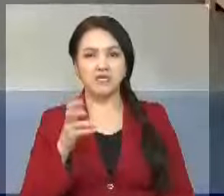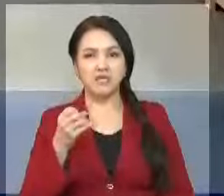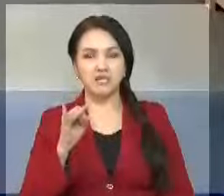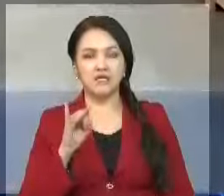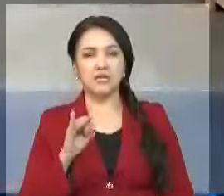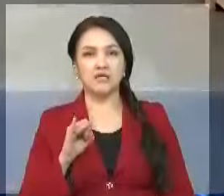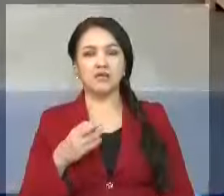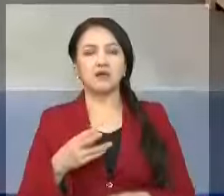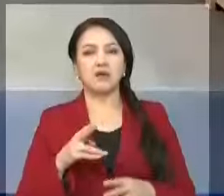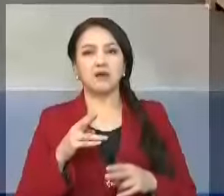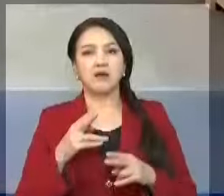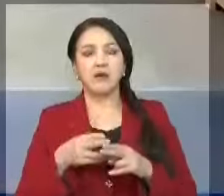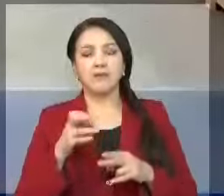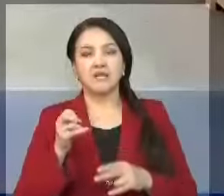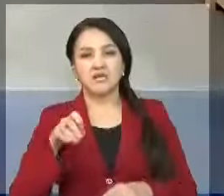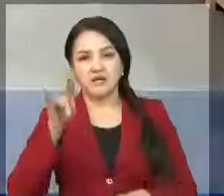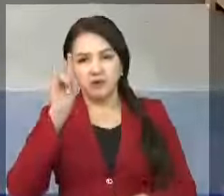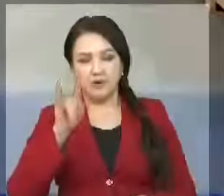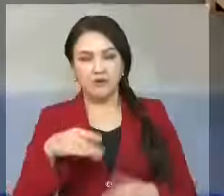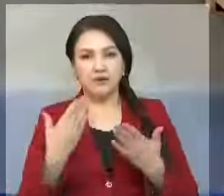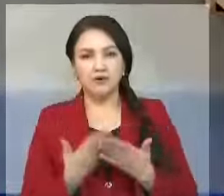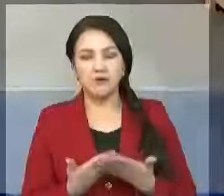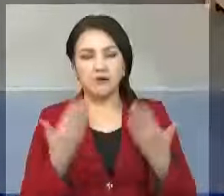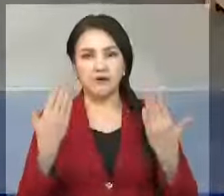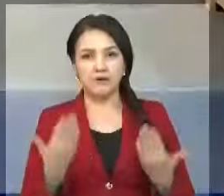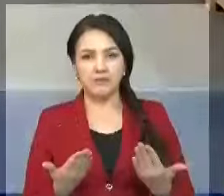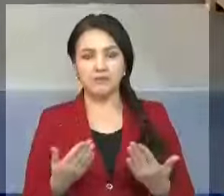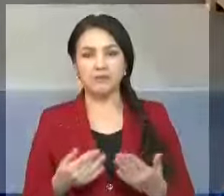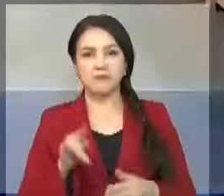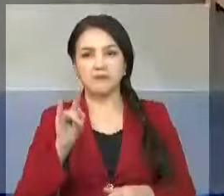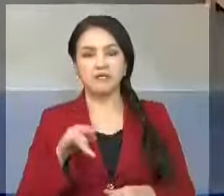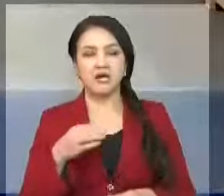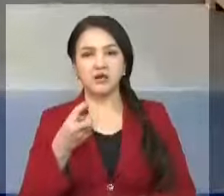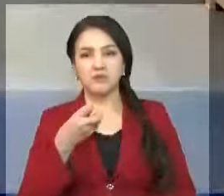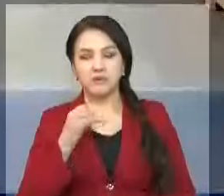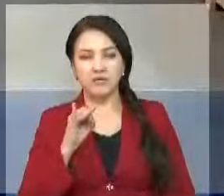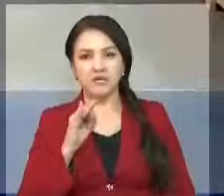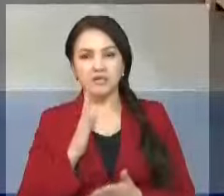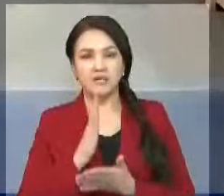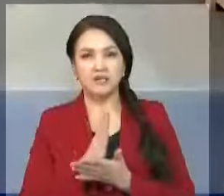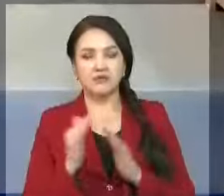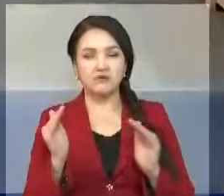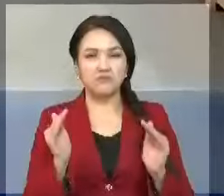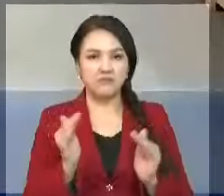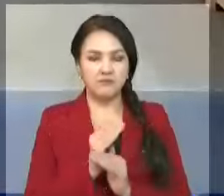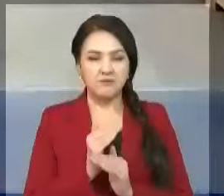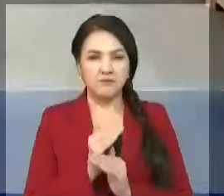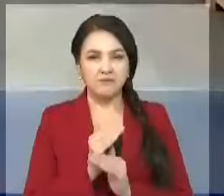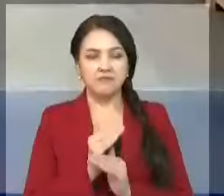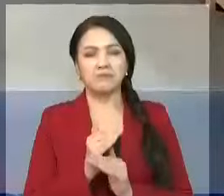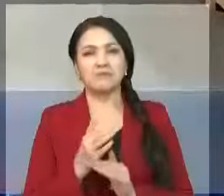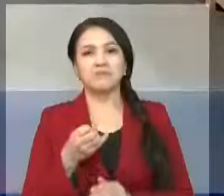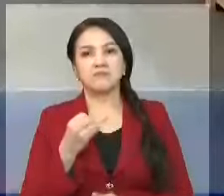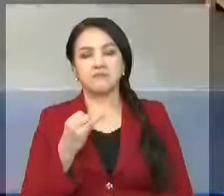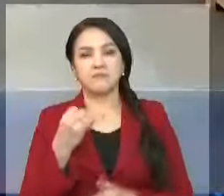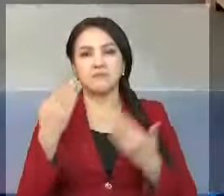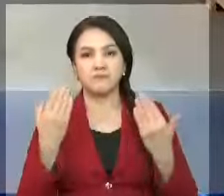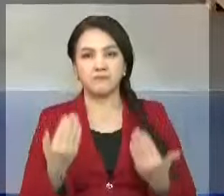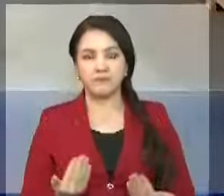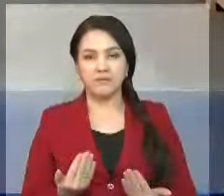окна, сейчас разница между пластиковыми окнами и алюминиевыми уже уменьшилась. И